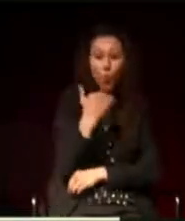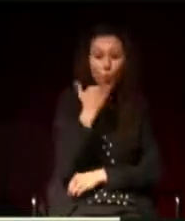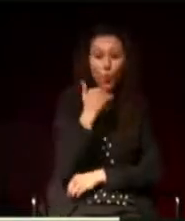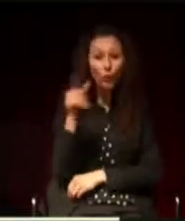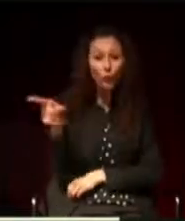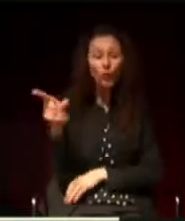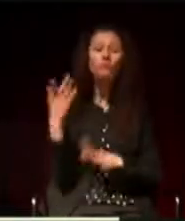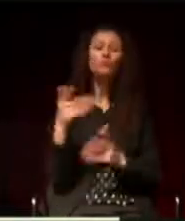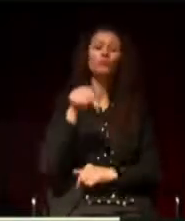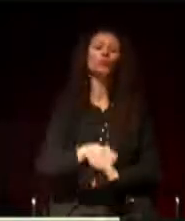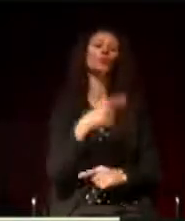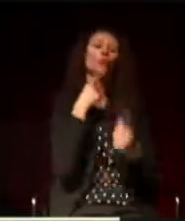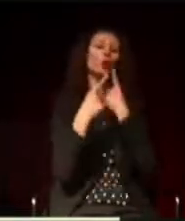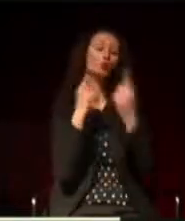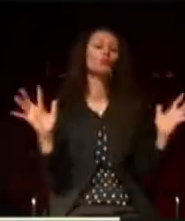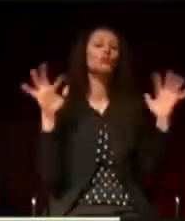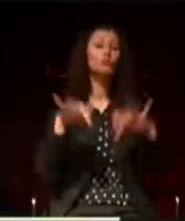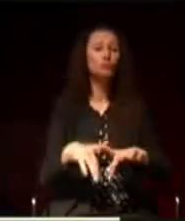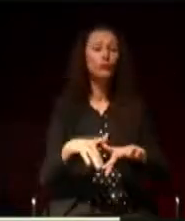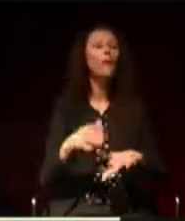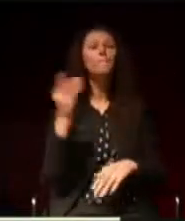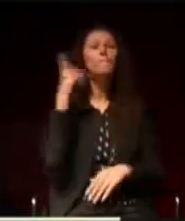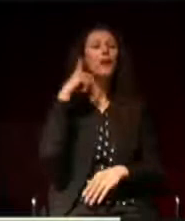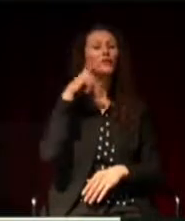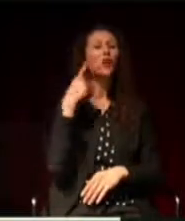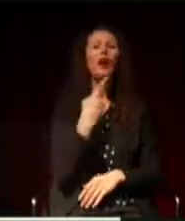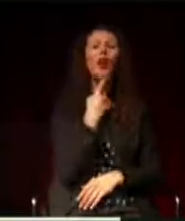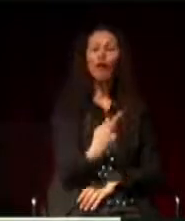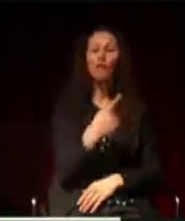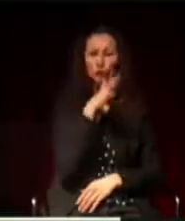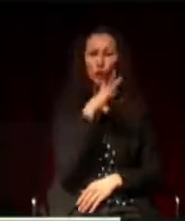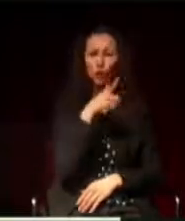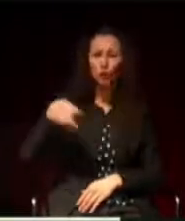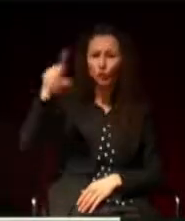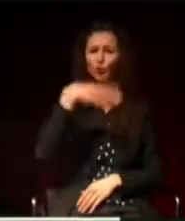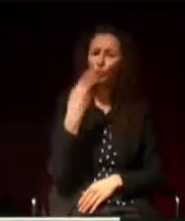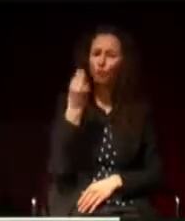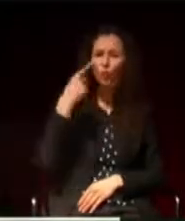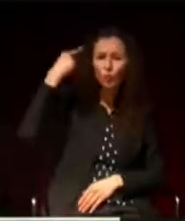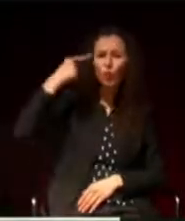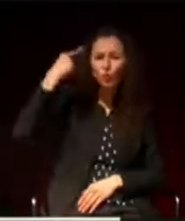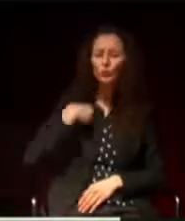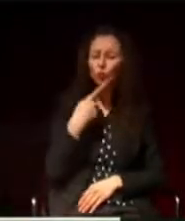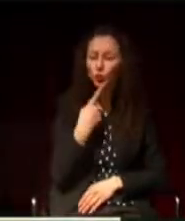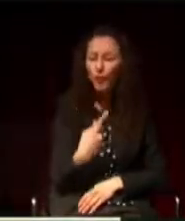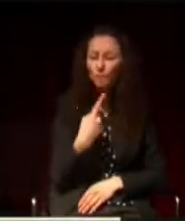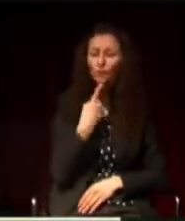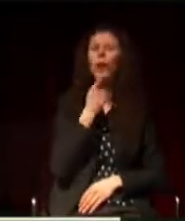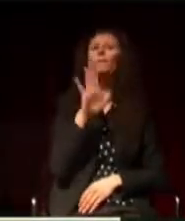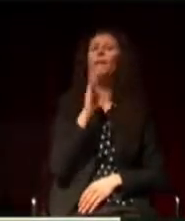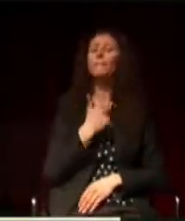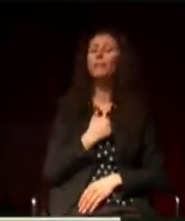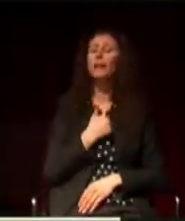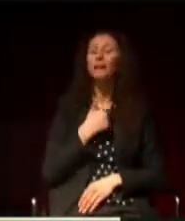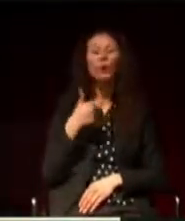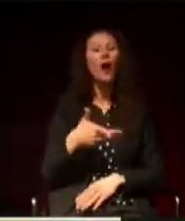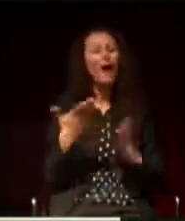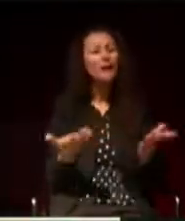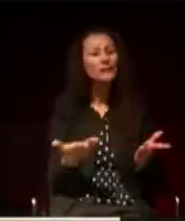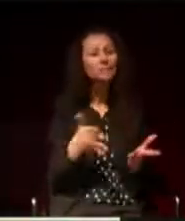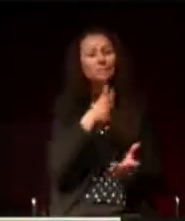sağlamlaştıramıyorsak ama gelir burada konuşuruz. Meşhur bir laf var. Bilmiyorum. Çok düşündüm. Söyleyeyim mi, söylemeyeyim mi diye. Bu